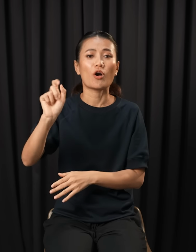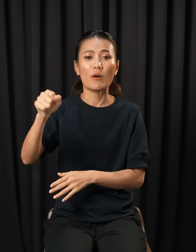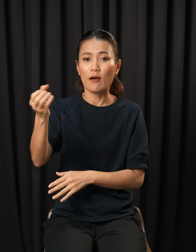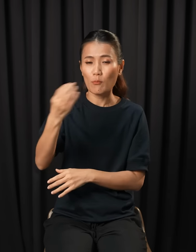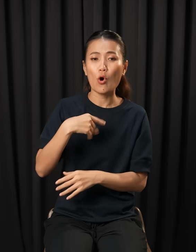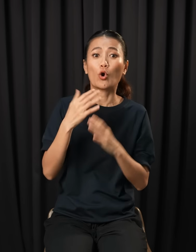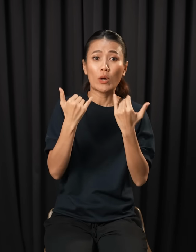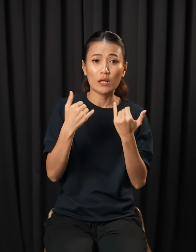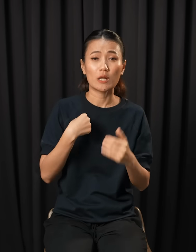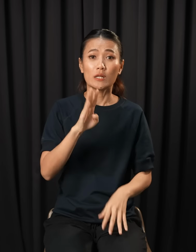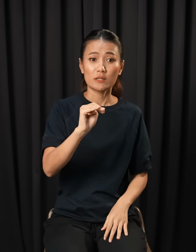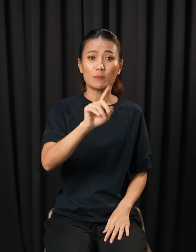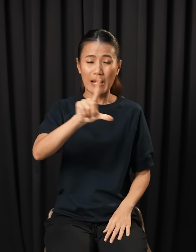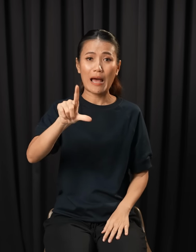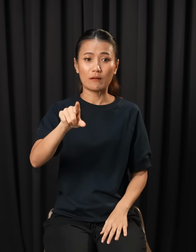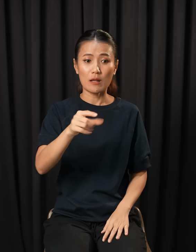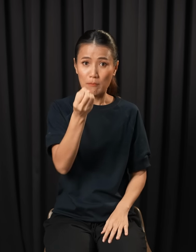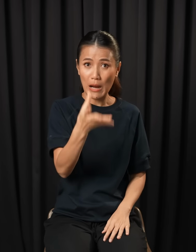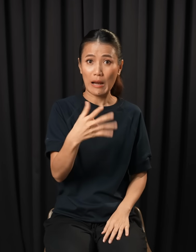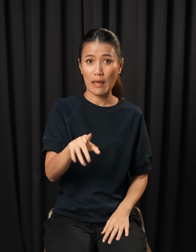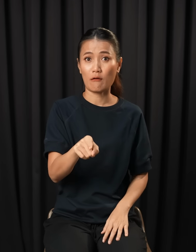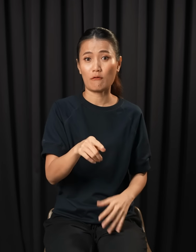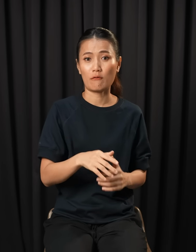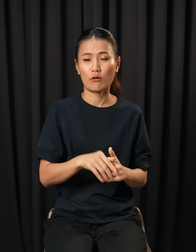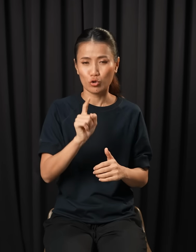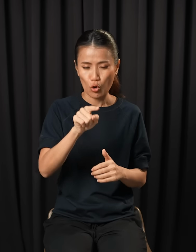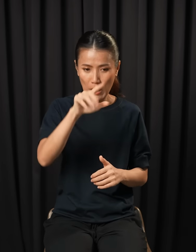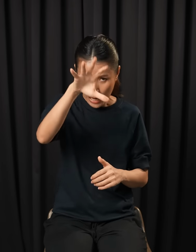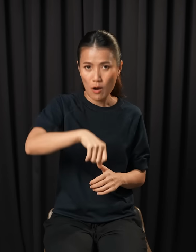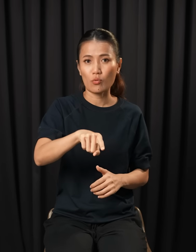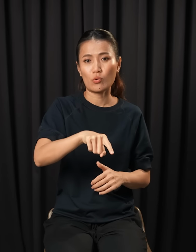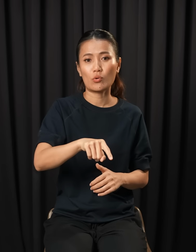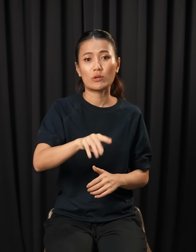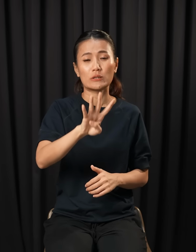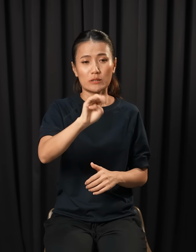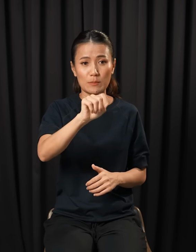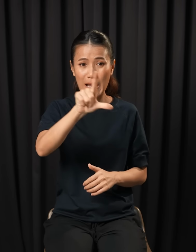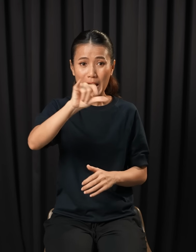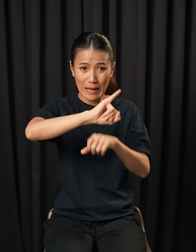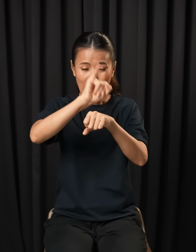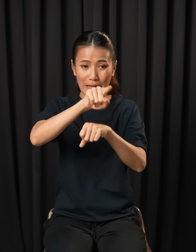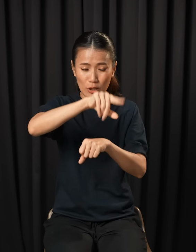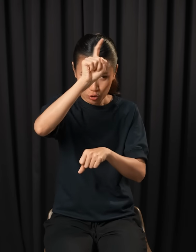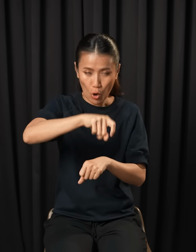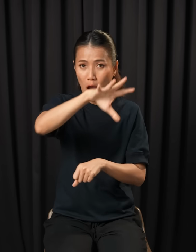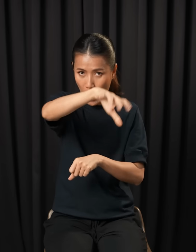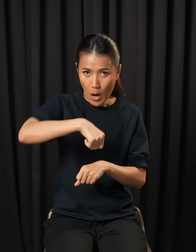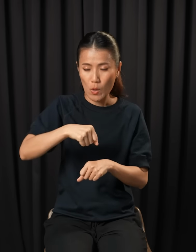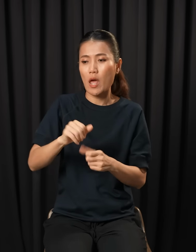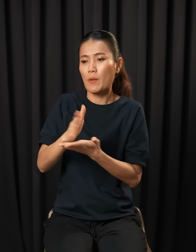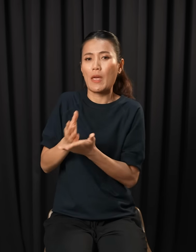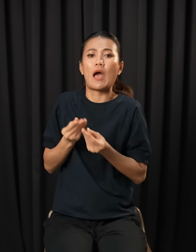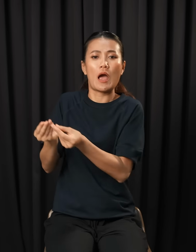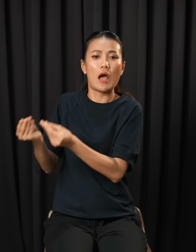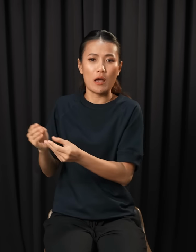มที่สภาละจาก40ล้านไร่เนี่ยมันหลุดไปแล้ว4ล้านไร่อยู่แล้ว ม ันเป็นสวนปลามันเป็นอะไรอยู่แล้วใช่มั้ยครับสิ่งที่เราต้องทำก็คือดึง